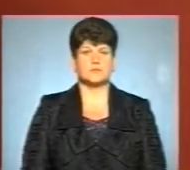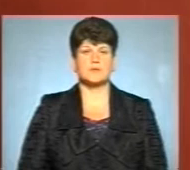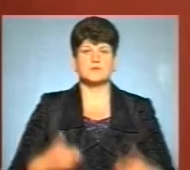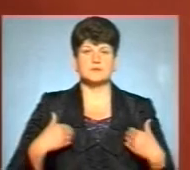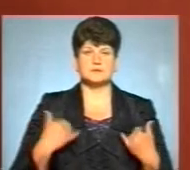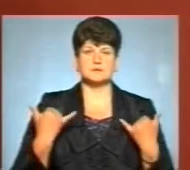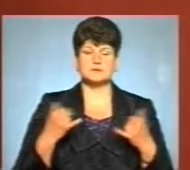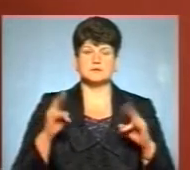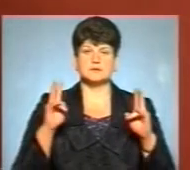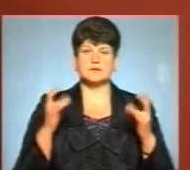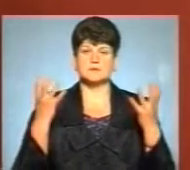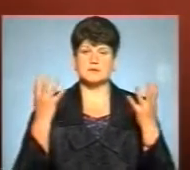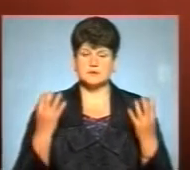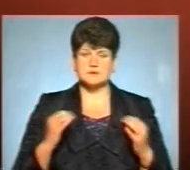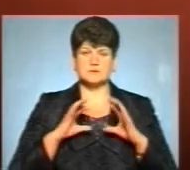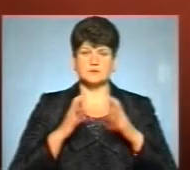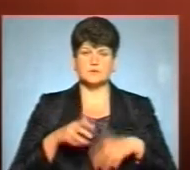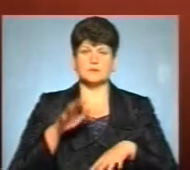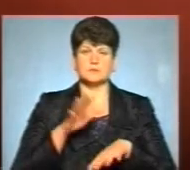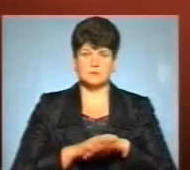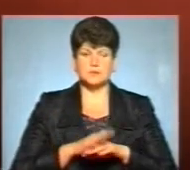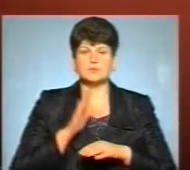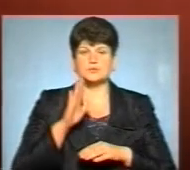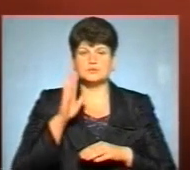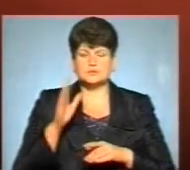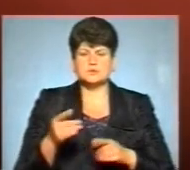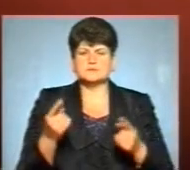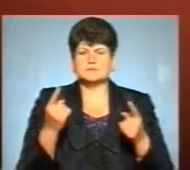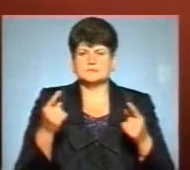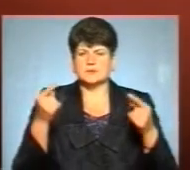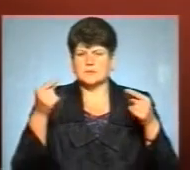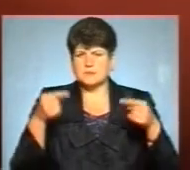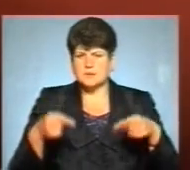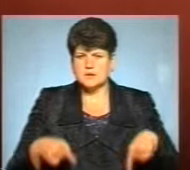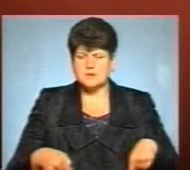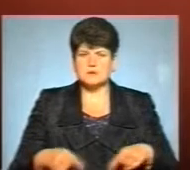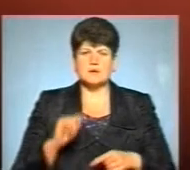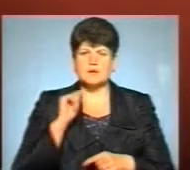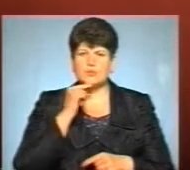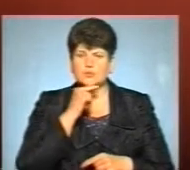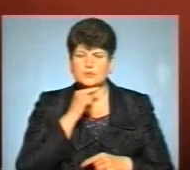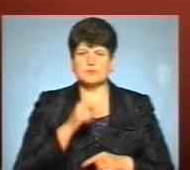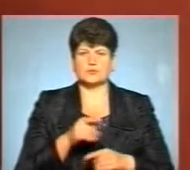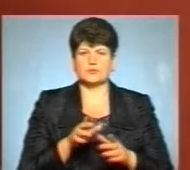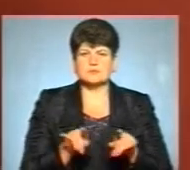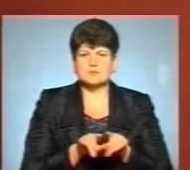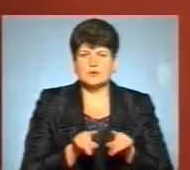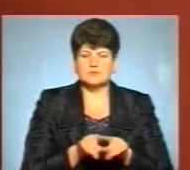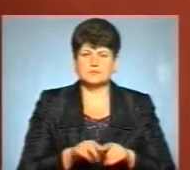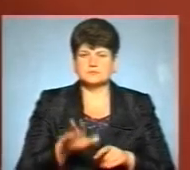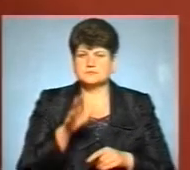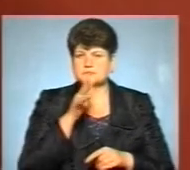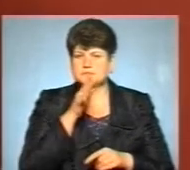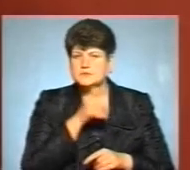питання в ефірі «Тема дня». Світовий банк прогнозує найбільше падіння глобальної економіки з часу Другої світової. Відповідно, в Україні уряд